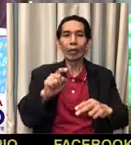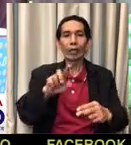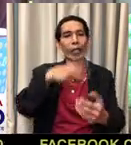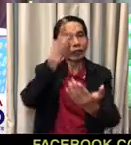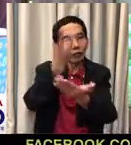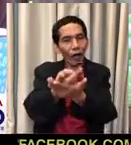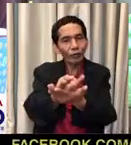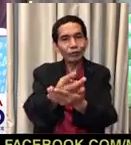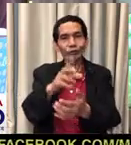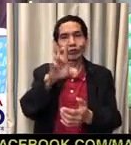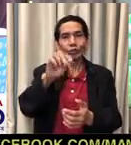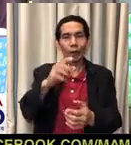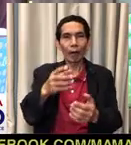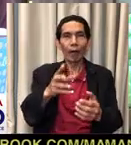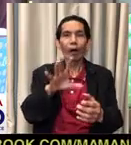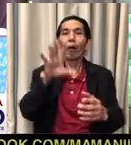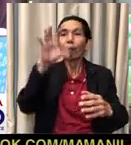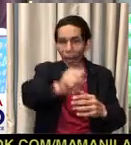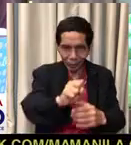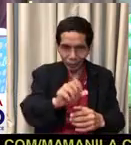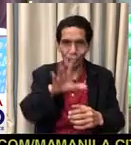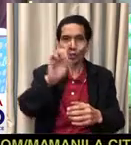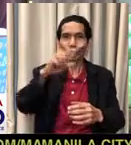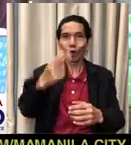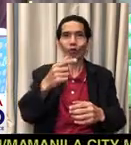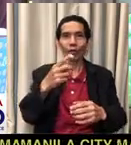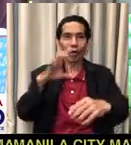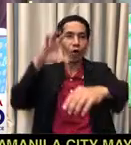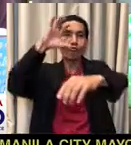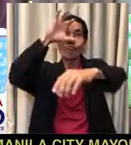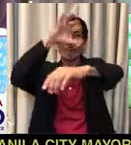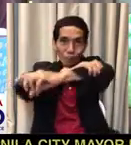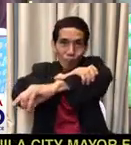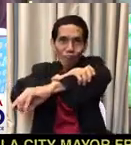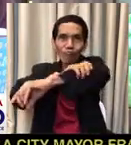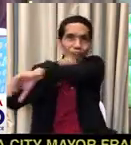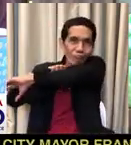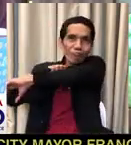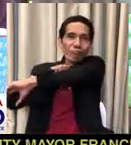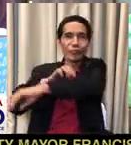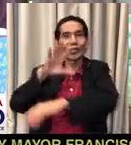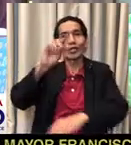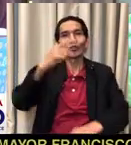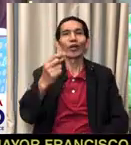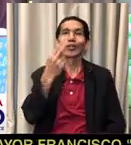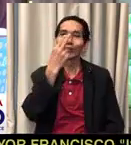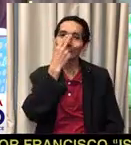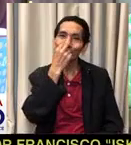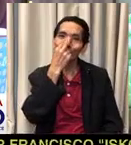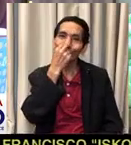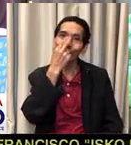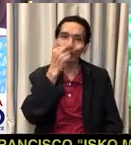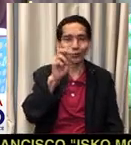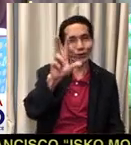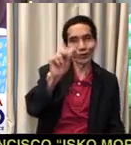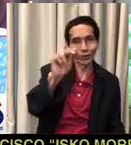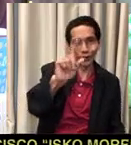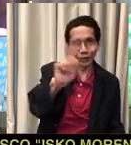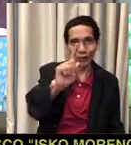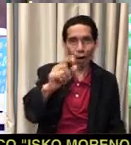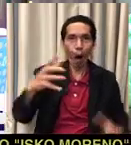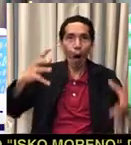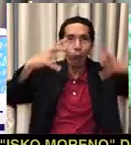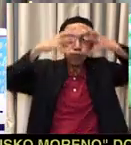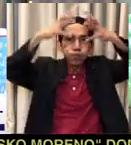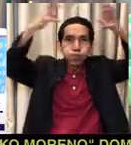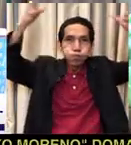down. Oh, lie down. You bite. Oh, bite 1 kilo kagad do. Di ba, joke lang mo. Ang laki